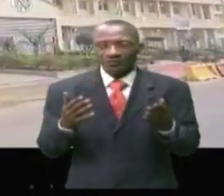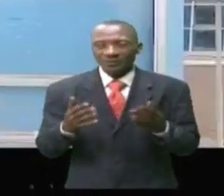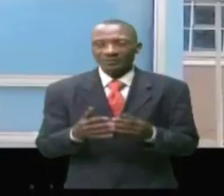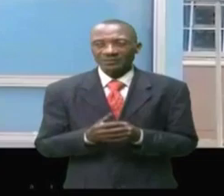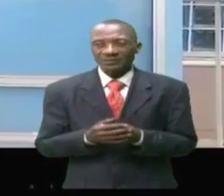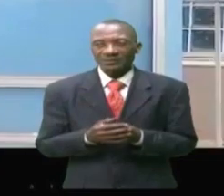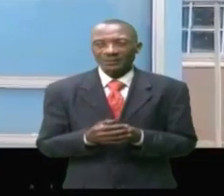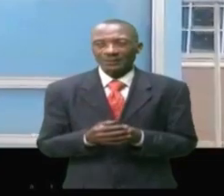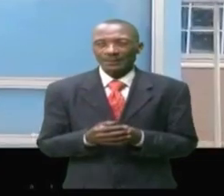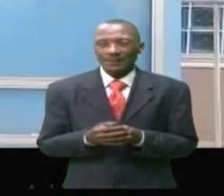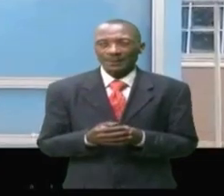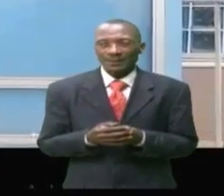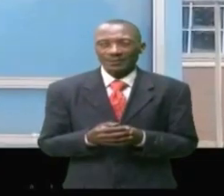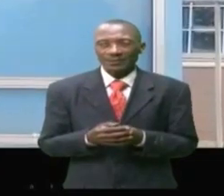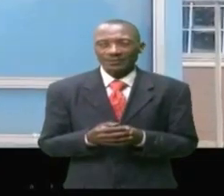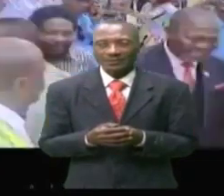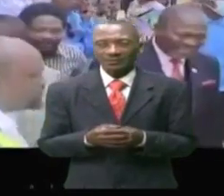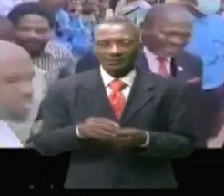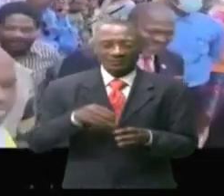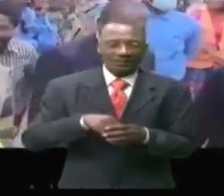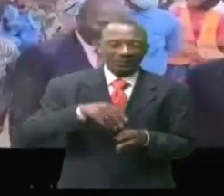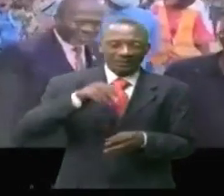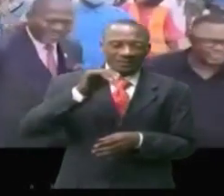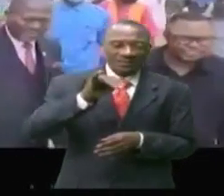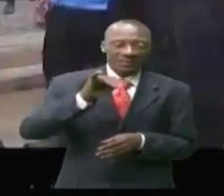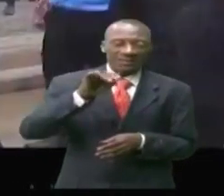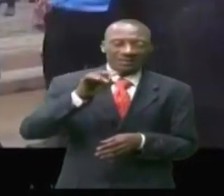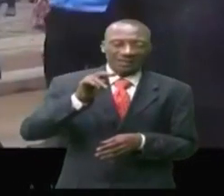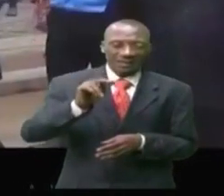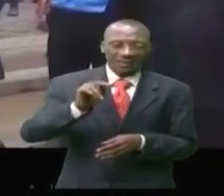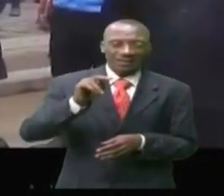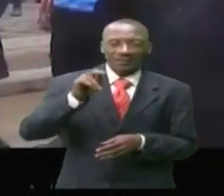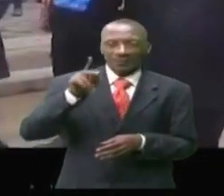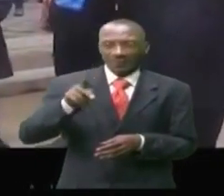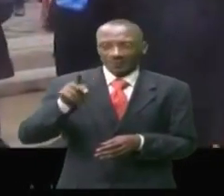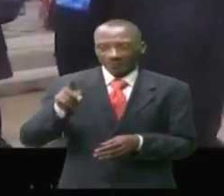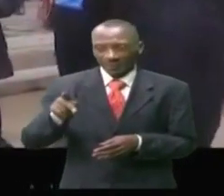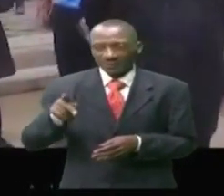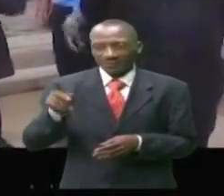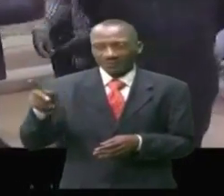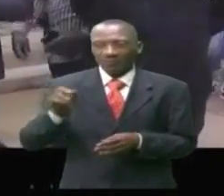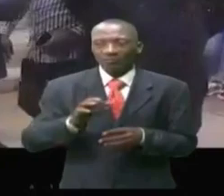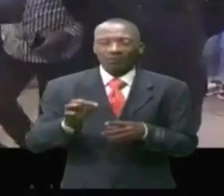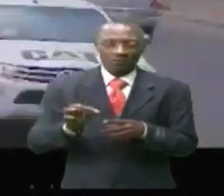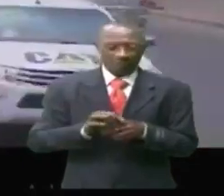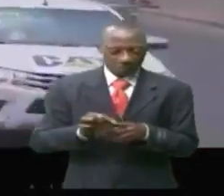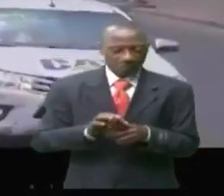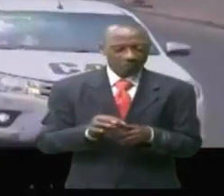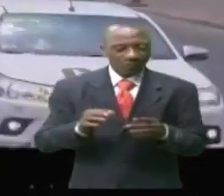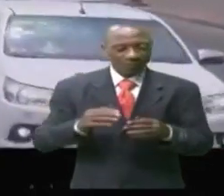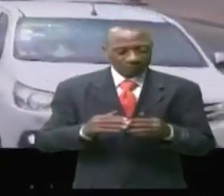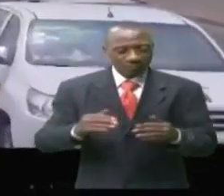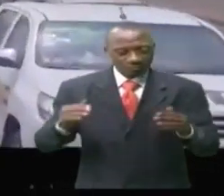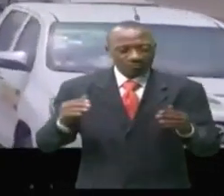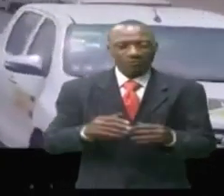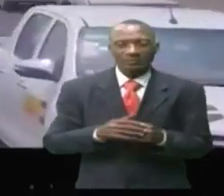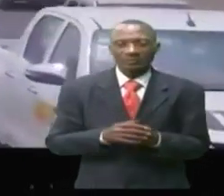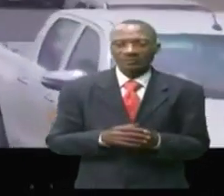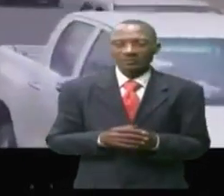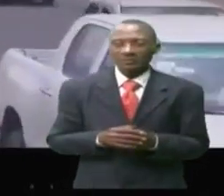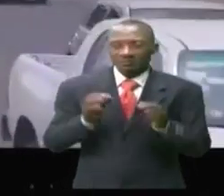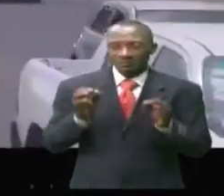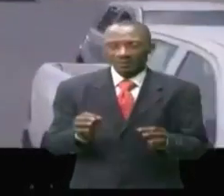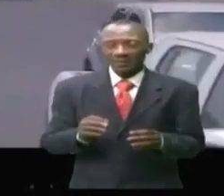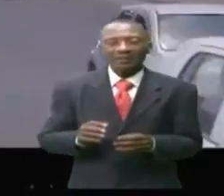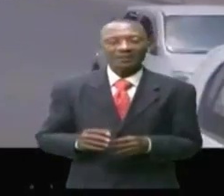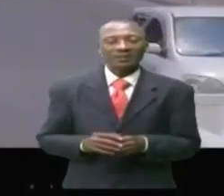provinciale de l'Institut National de Préparation Professionnelle du Haut-Katanga. Pour cause, l'acquisition sur fonds propres